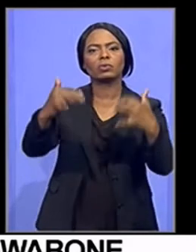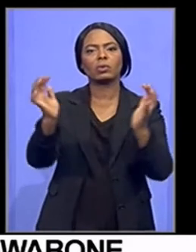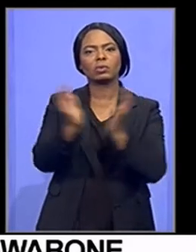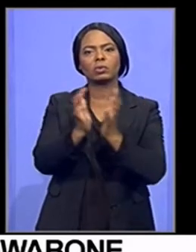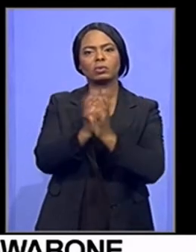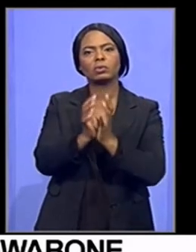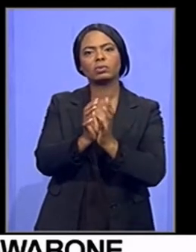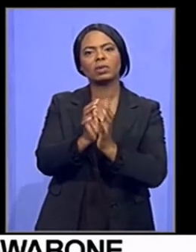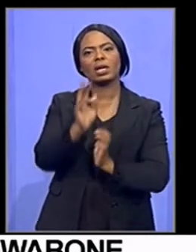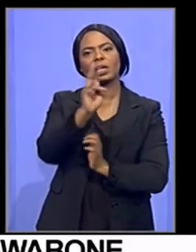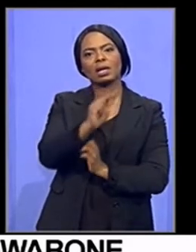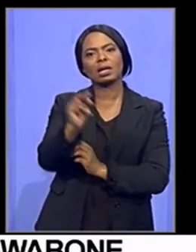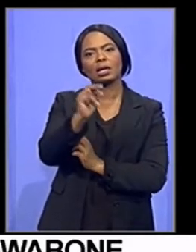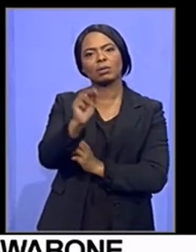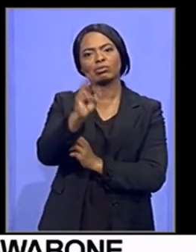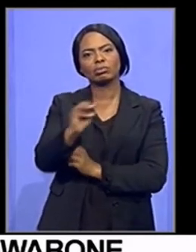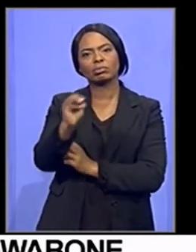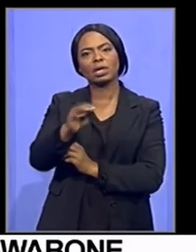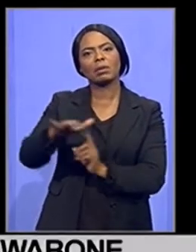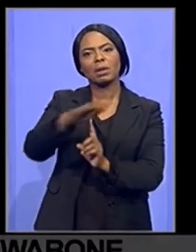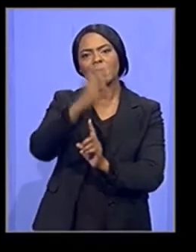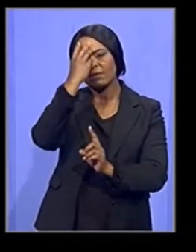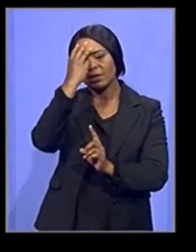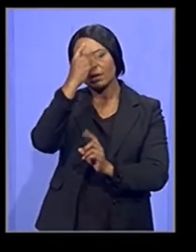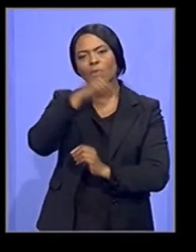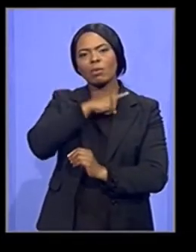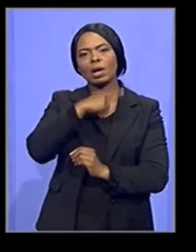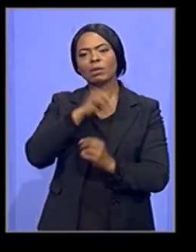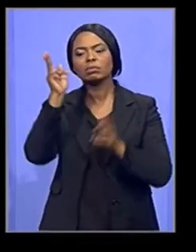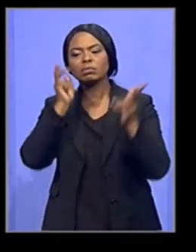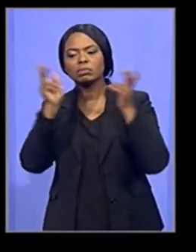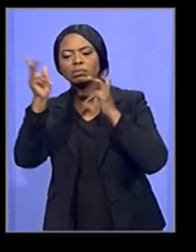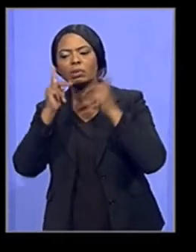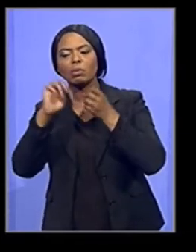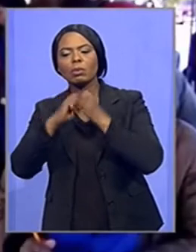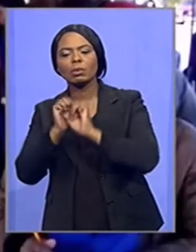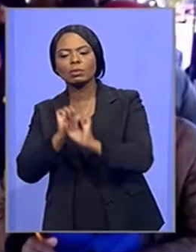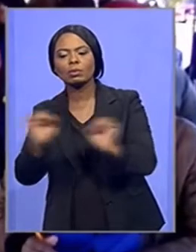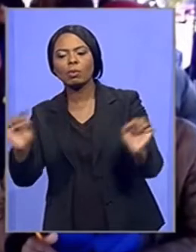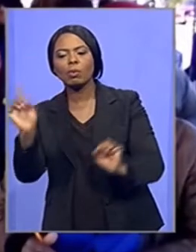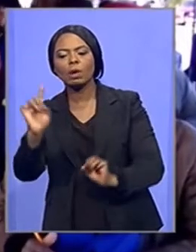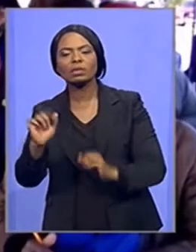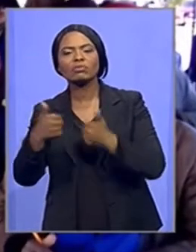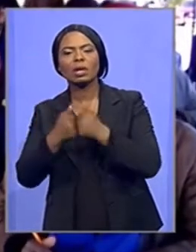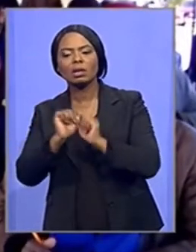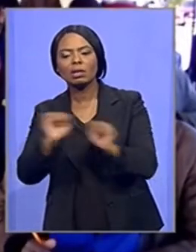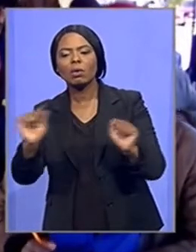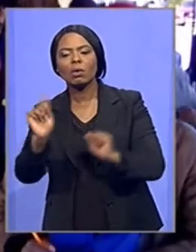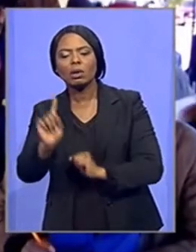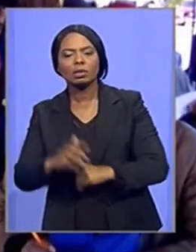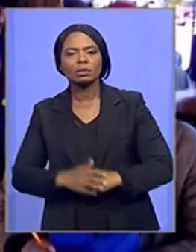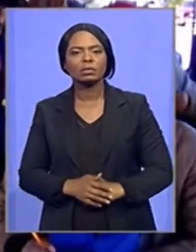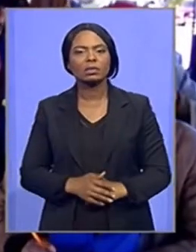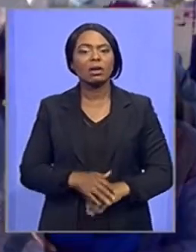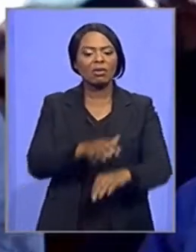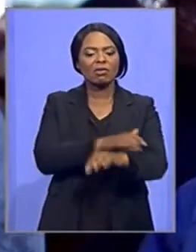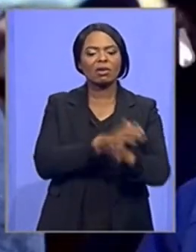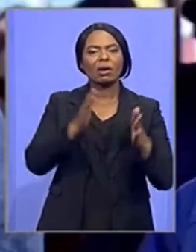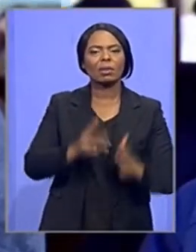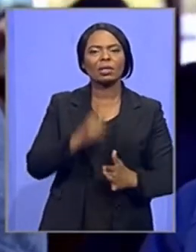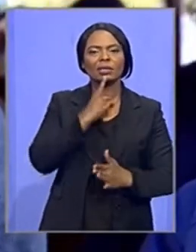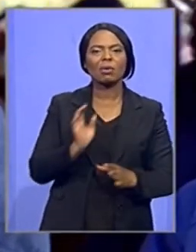mo Mahikeng gore re buisane le go utlwa dikgwetlho tse balemirui ba kopana le tsone. Balemirui ba kaya fa ba latlhegelwa ke